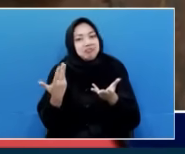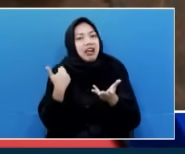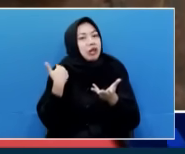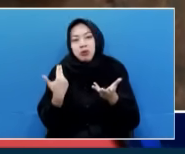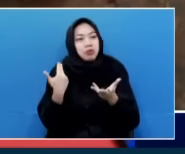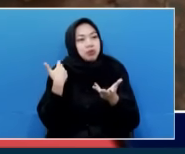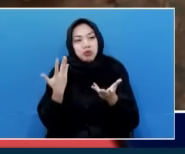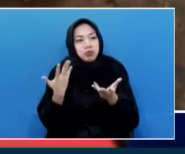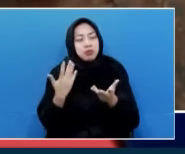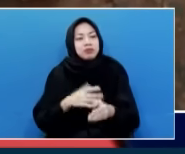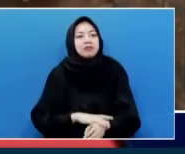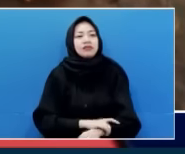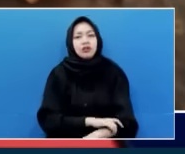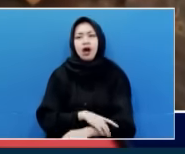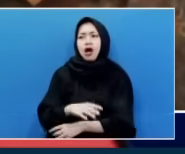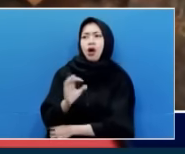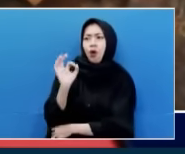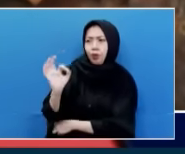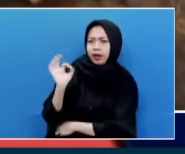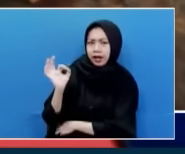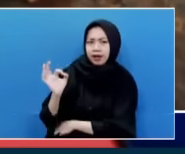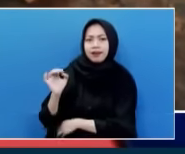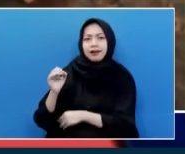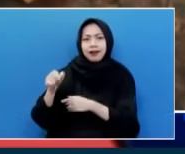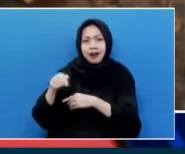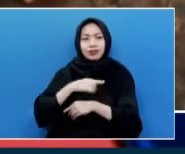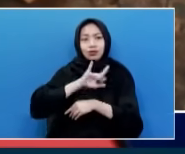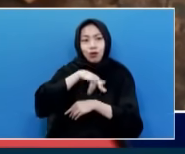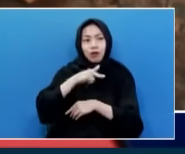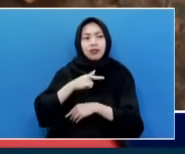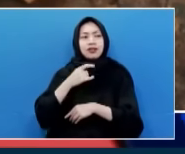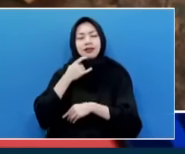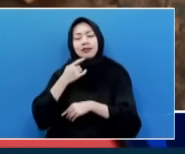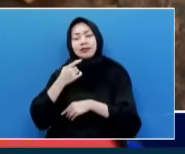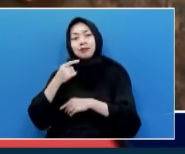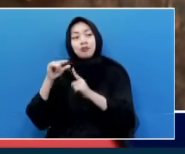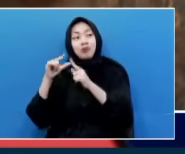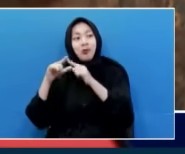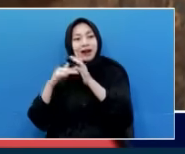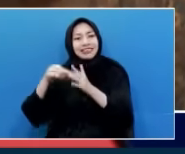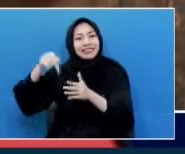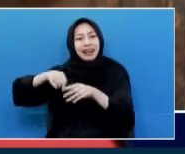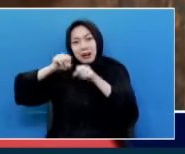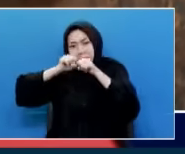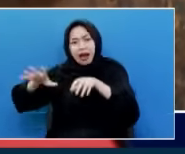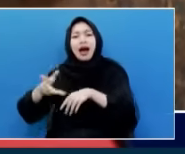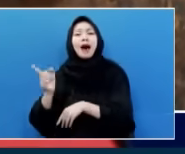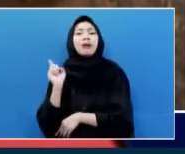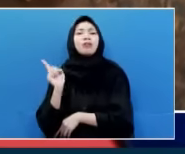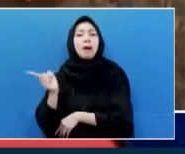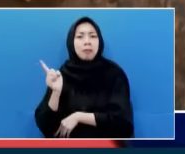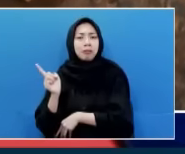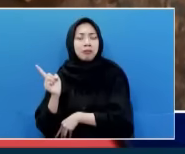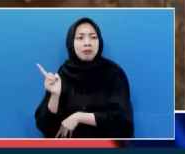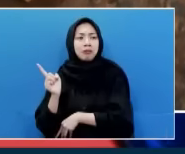cerita Tapi kalau begitu apa dong e dampaknya Kenapa kemudian itu harus dipertegas sekarang kenapa Eh tidak